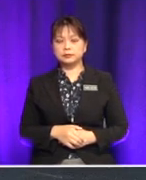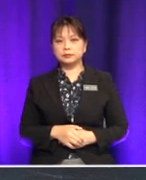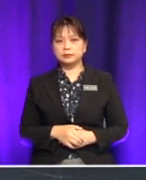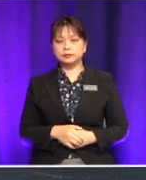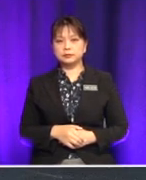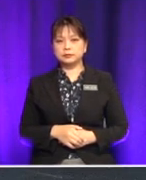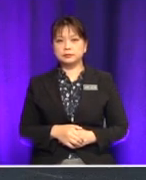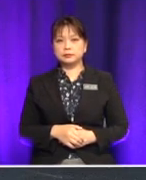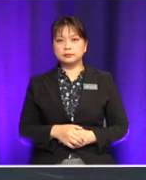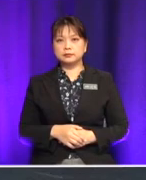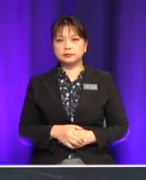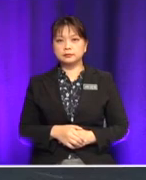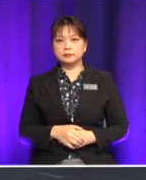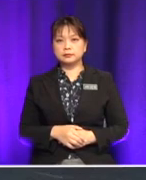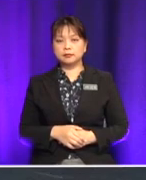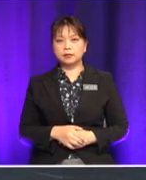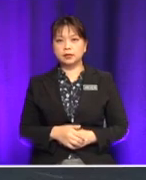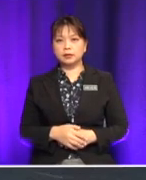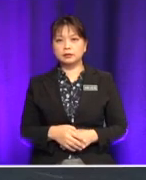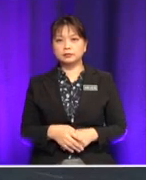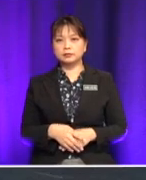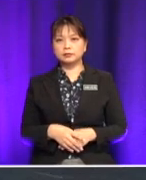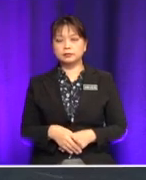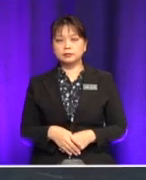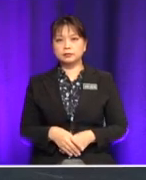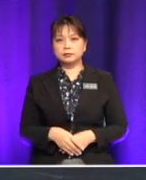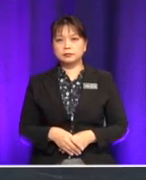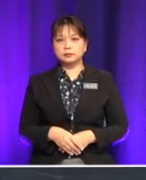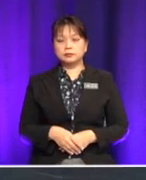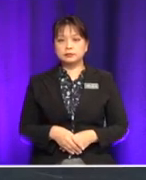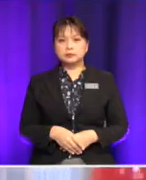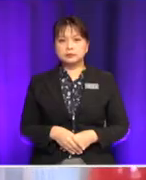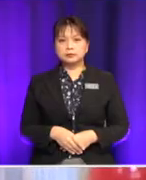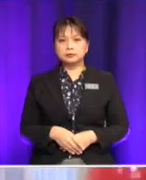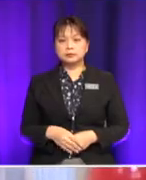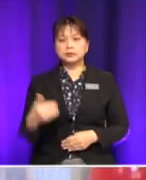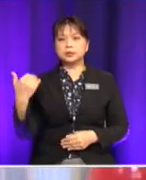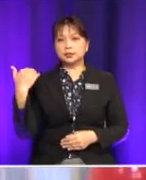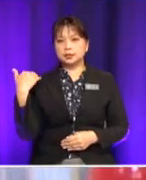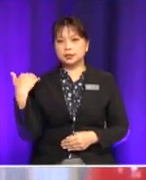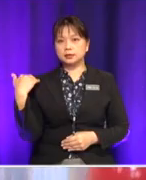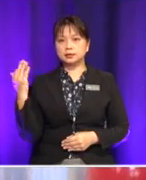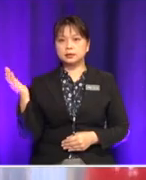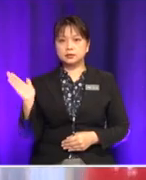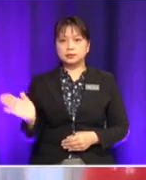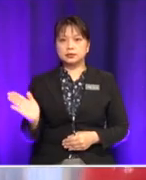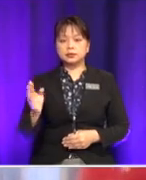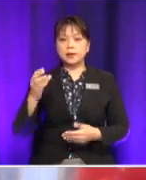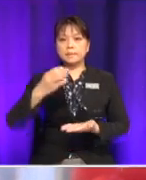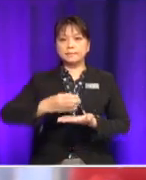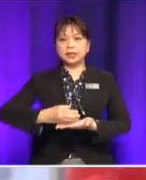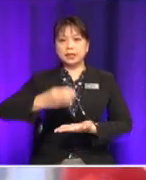Pak Atman Oke kita ada Bika Nah sudah